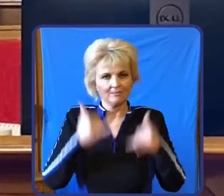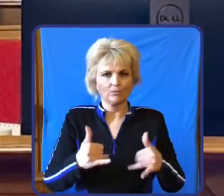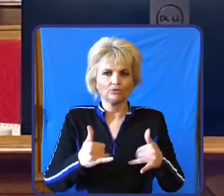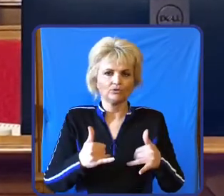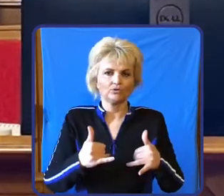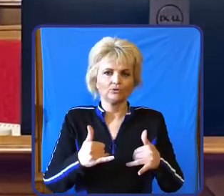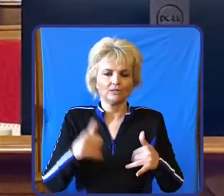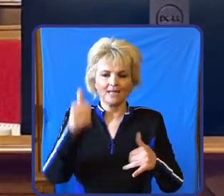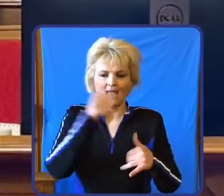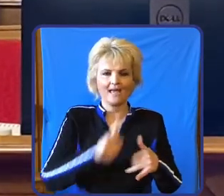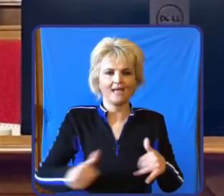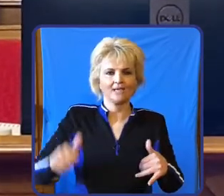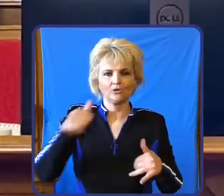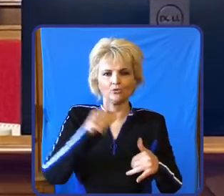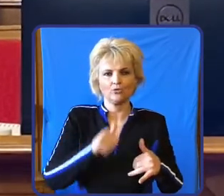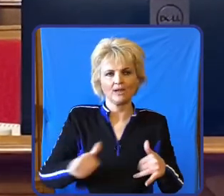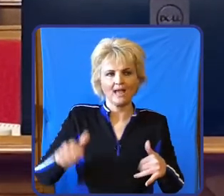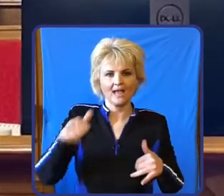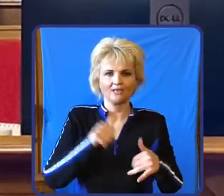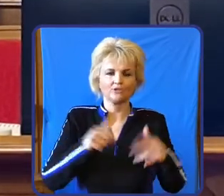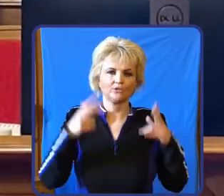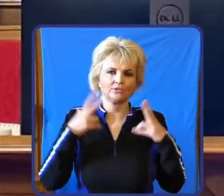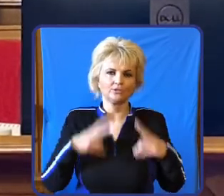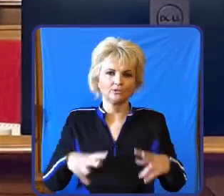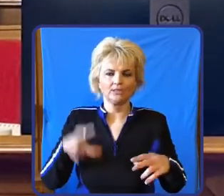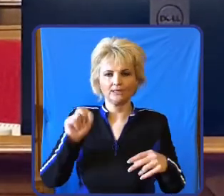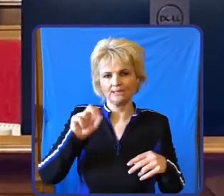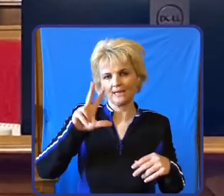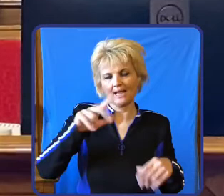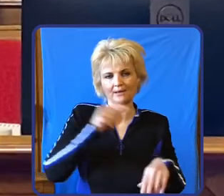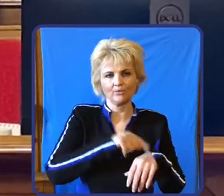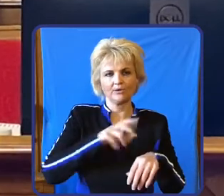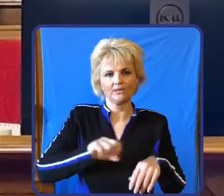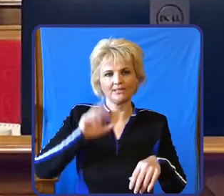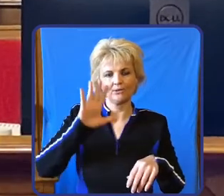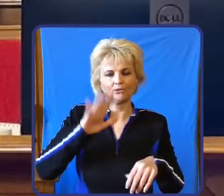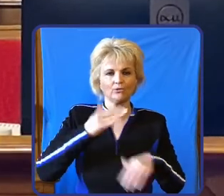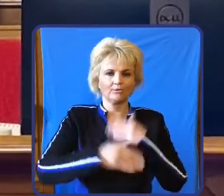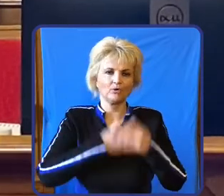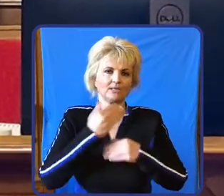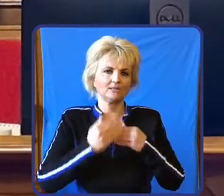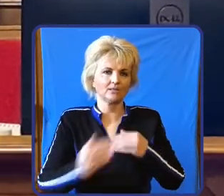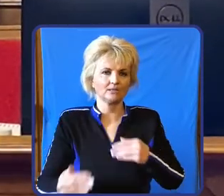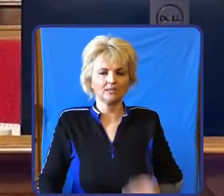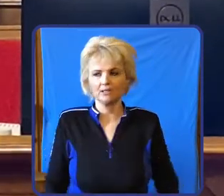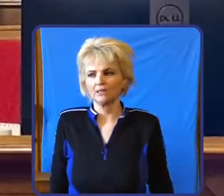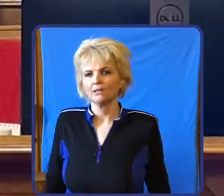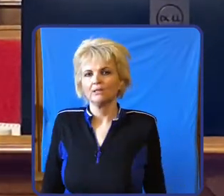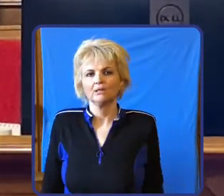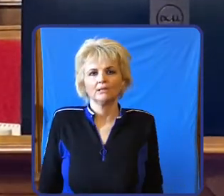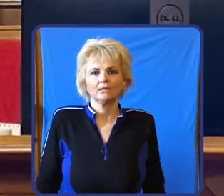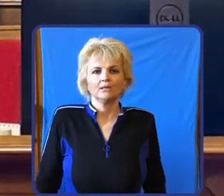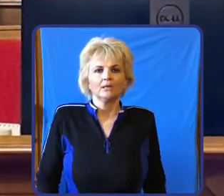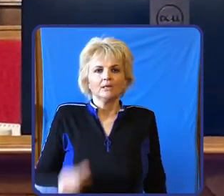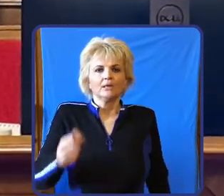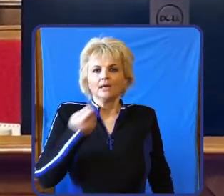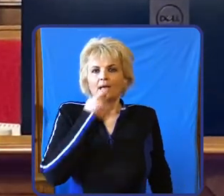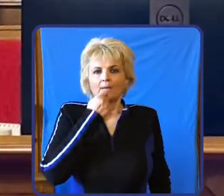tartunk majdnem egy órás szünetet. 13 óra 15-kor folytatjuk, tehát az